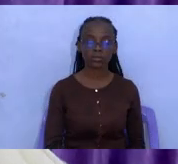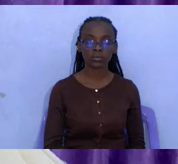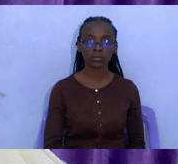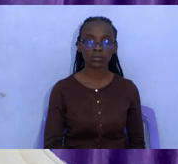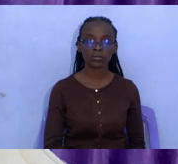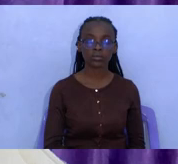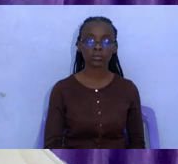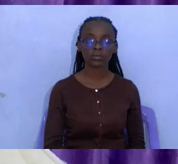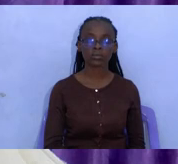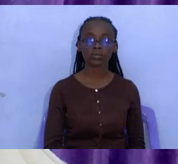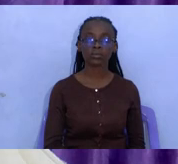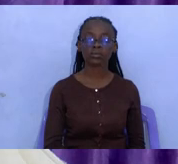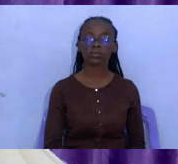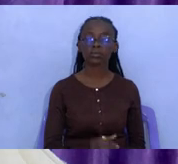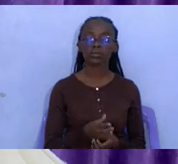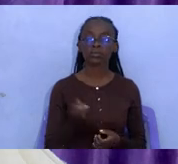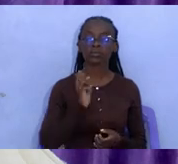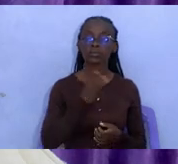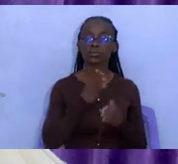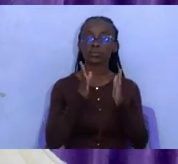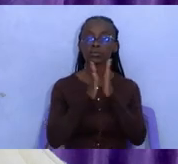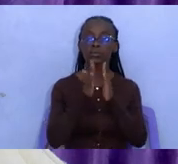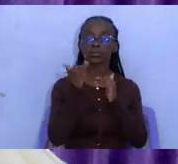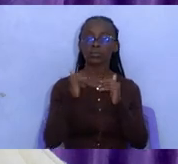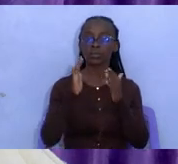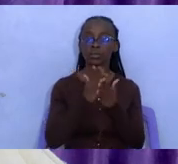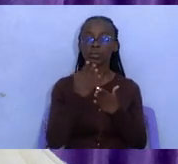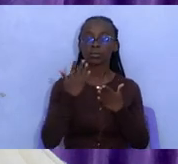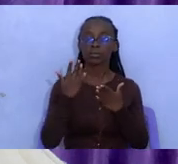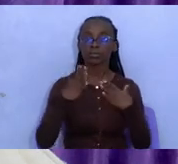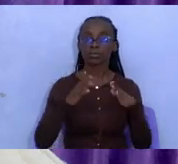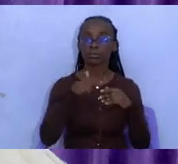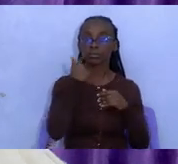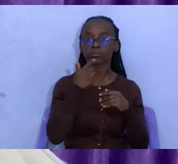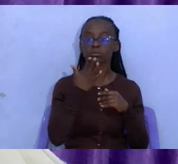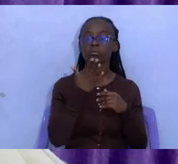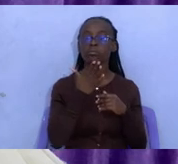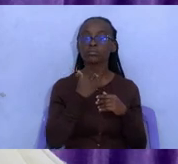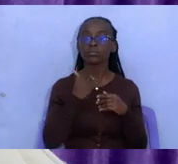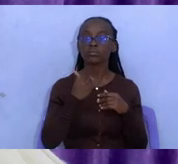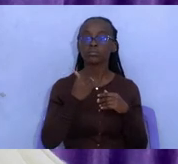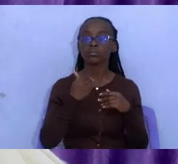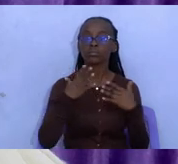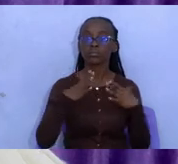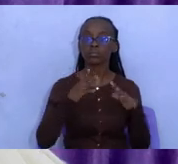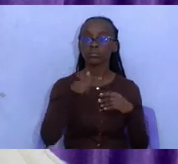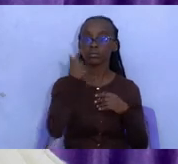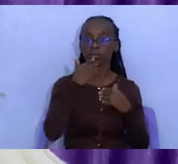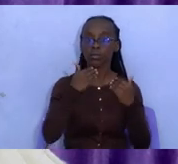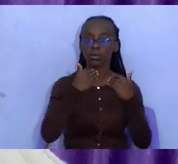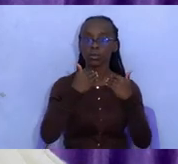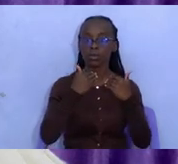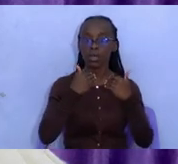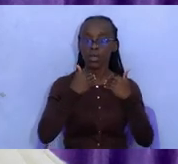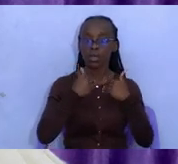Nataka tu niweze kuomba kwa sababu kuna watu wengi ambao wana ile nia. Watu wamekuwa na passion without